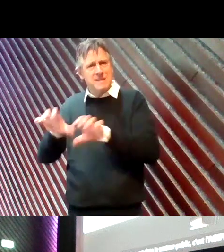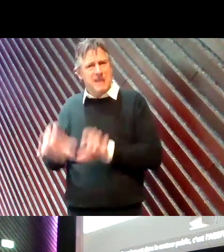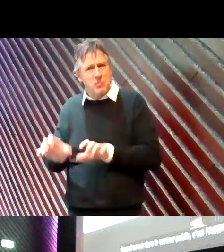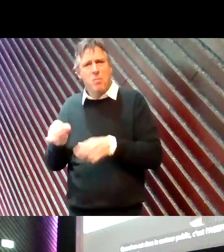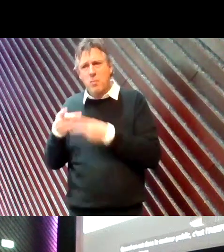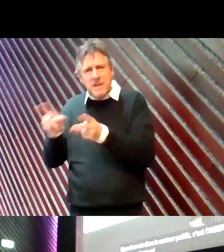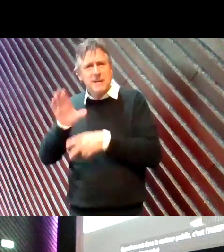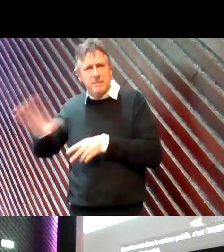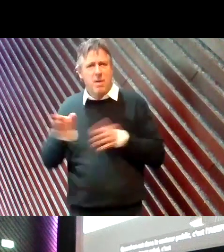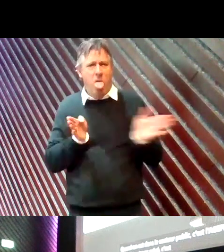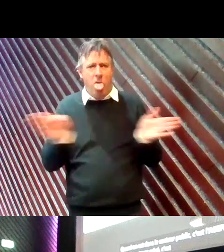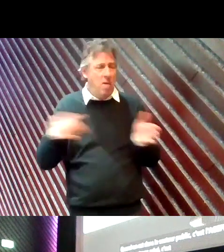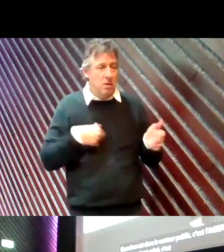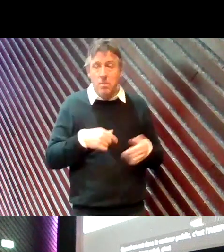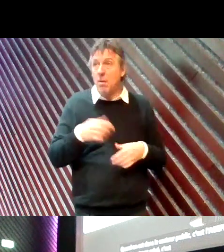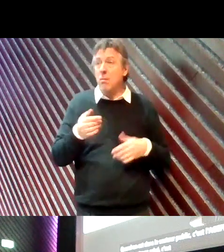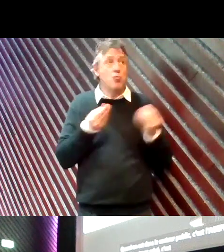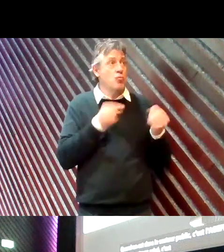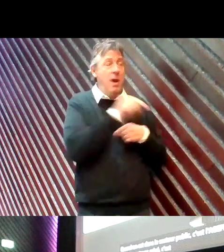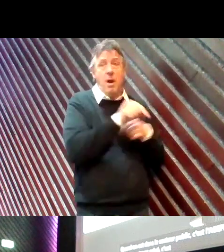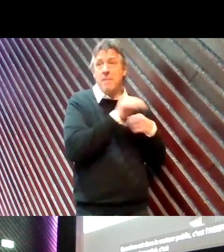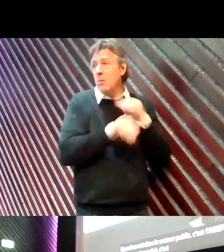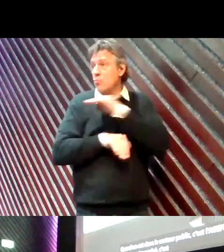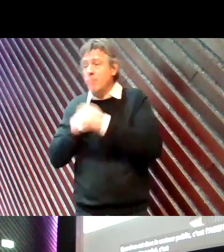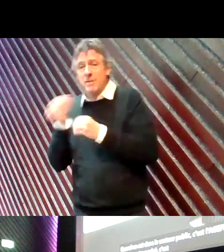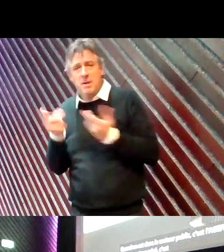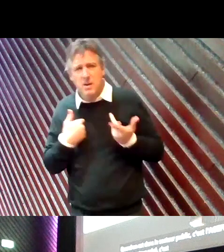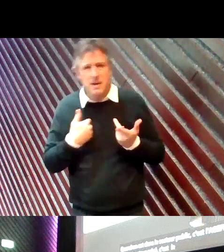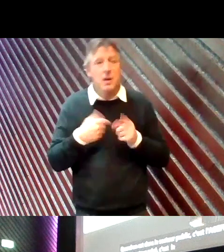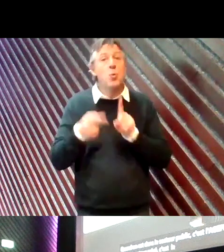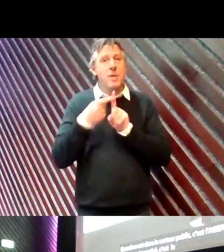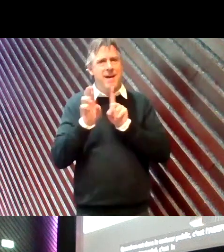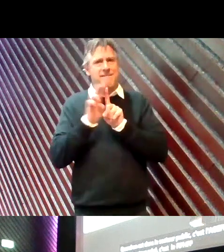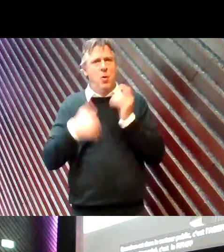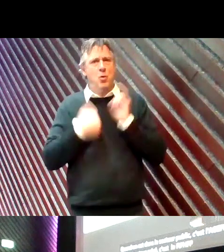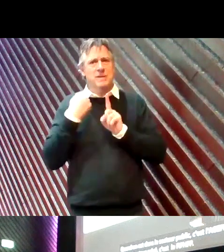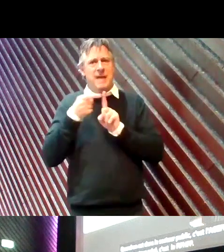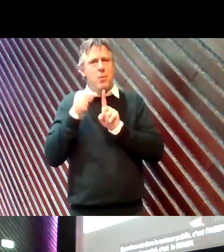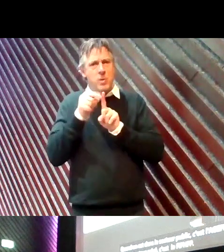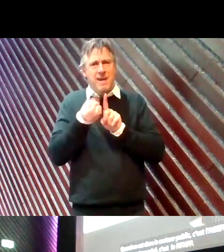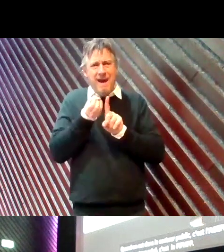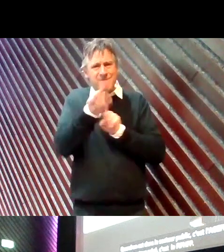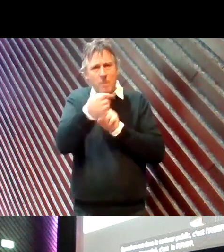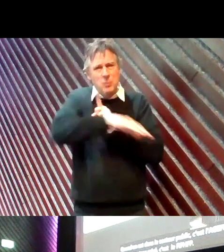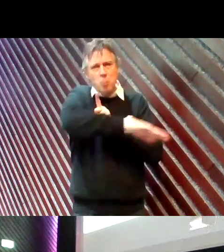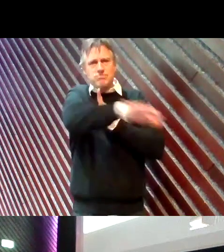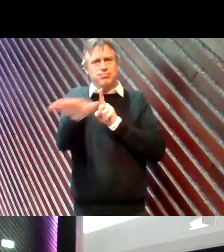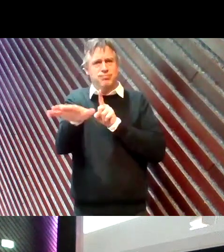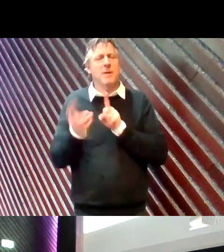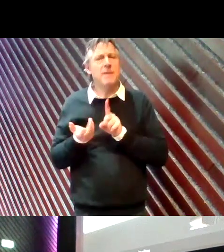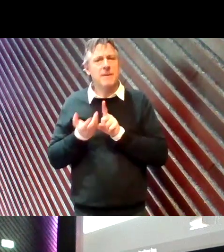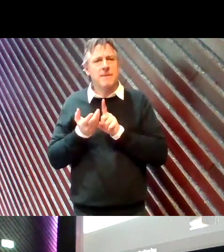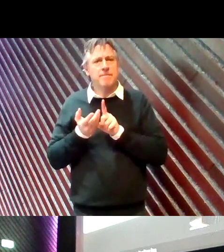rôle pour améliorer la connaissance sur le sujet du handicap, pour inciter les salariés en situation de handicap à